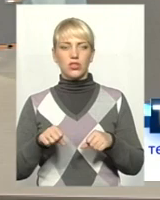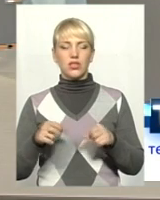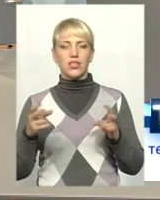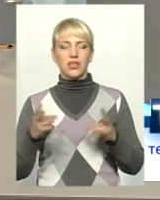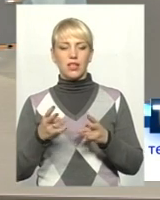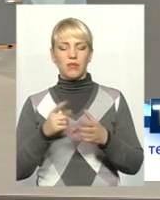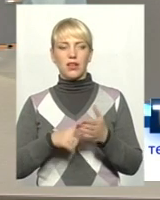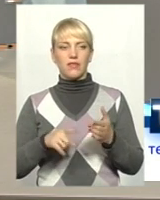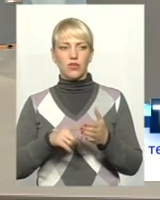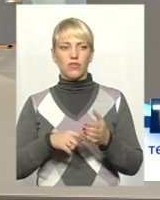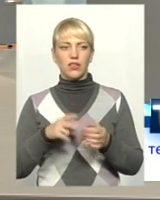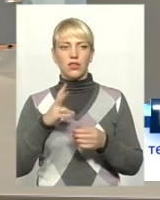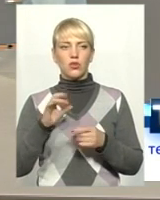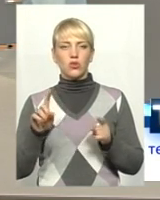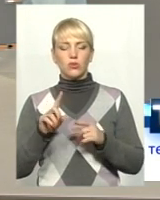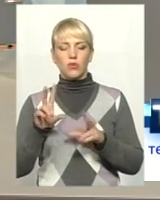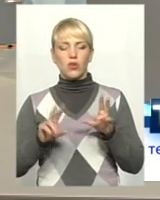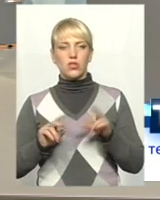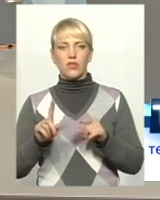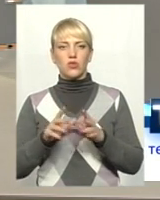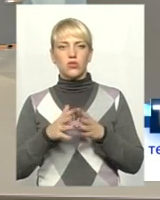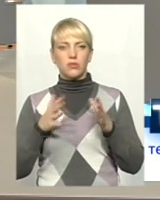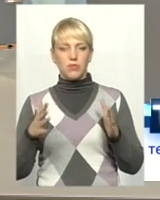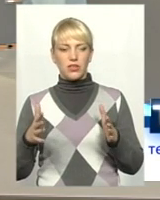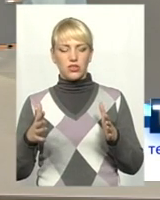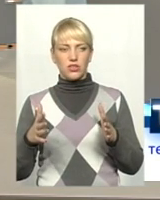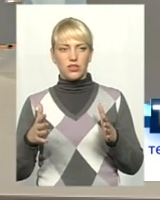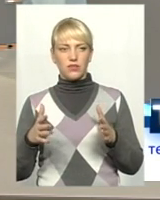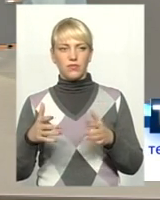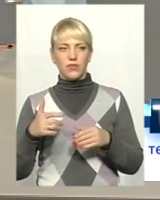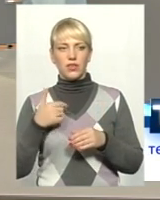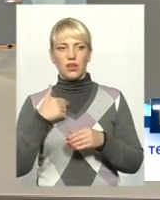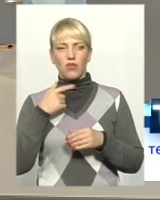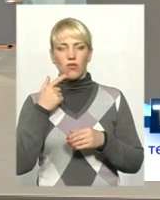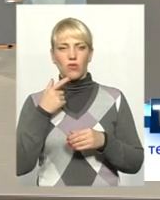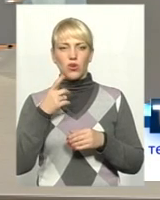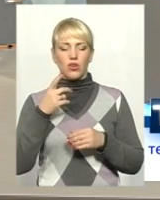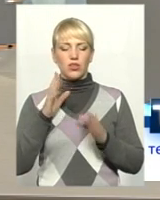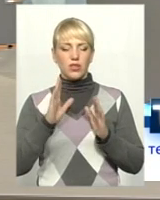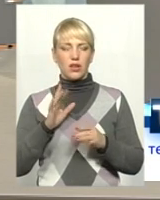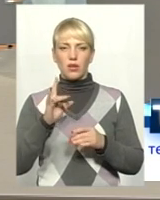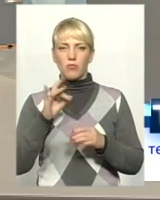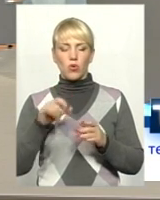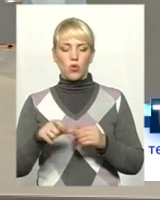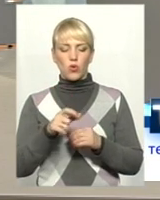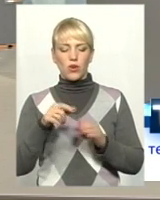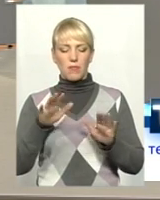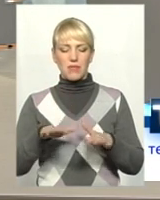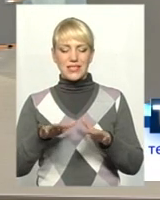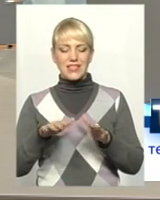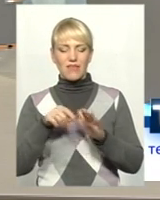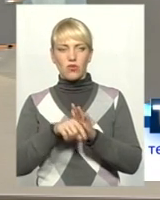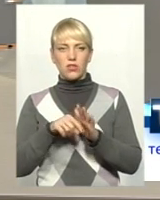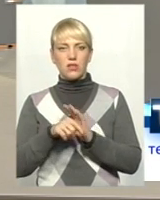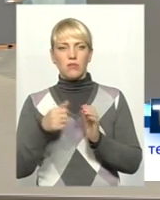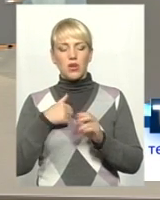треба ліквідувати, але щоб розраховувати на щось більше. Я говорю виключно про дороги місцевого значення. Тут ми розраховуємо